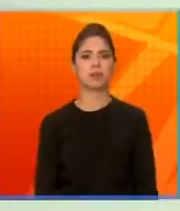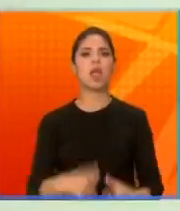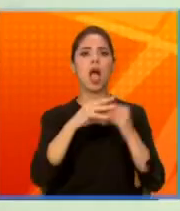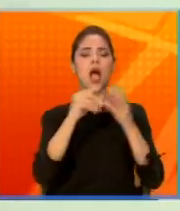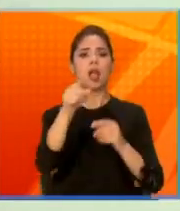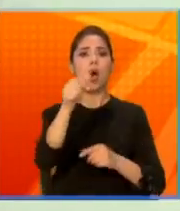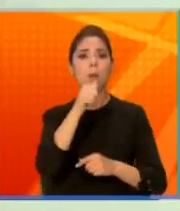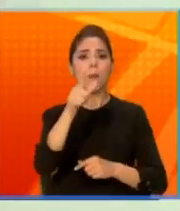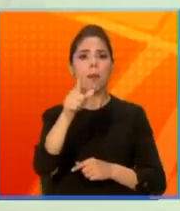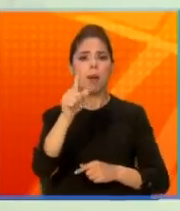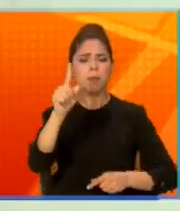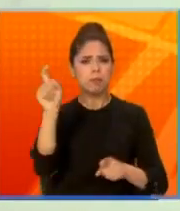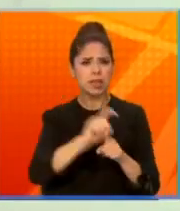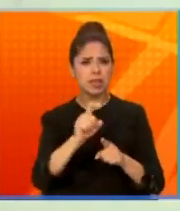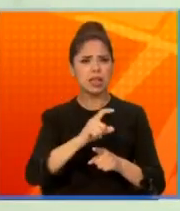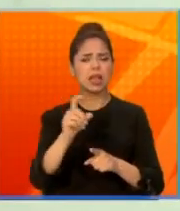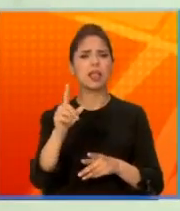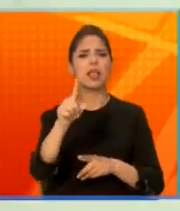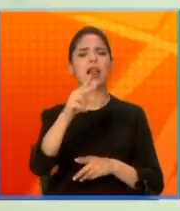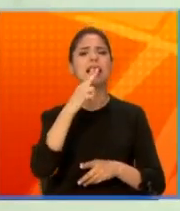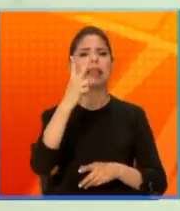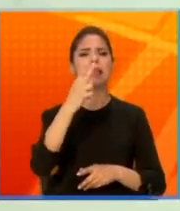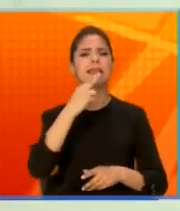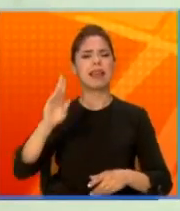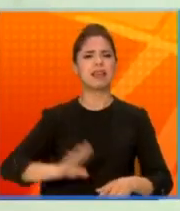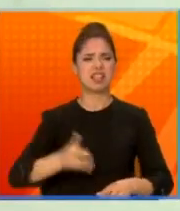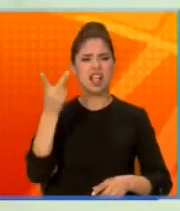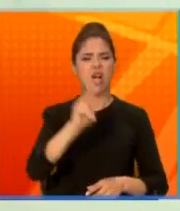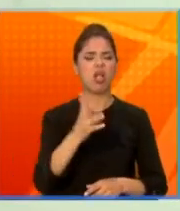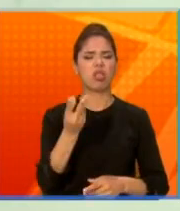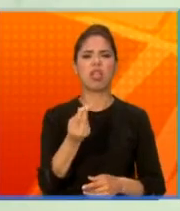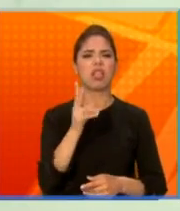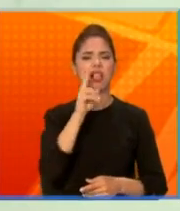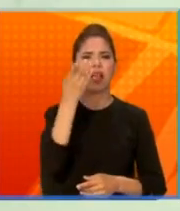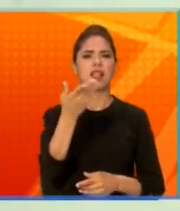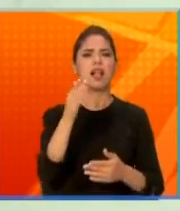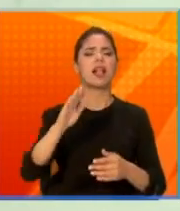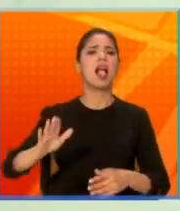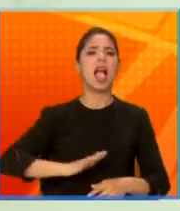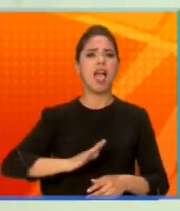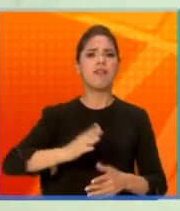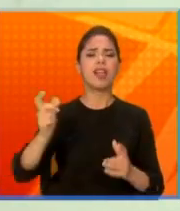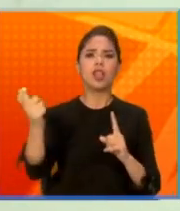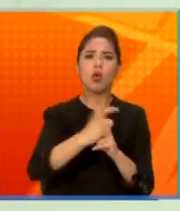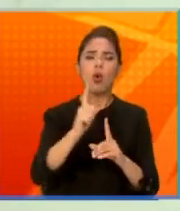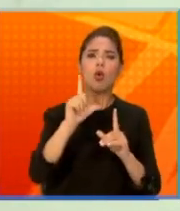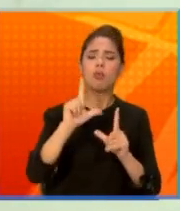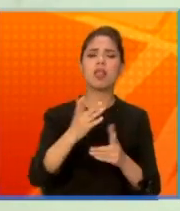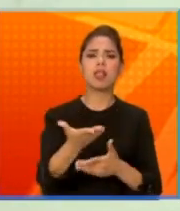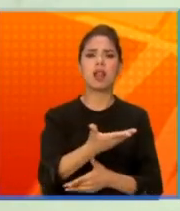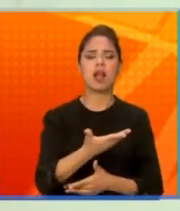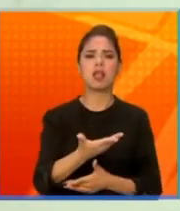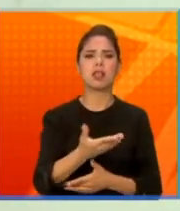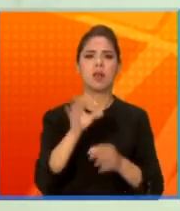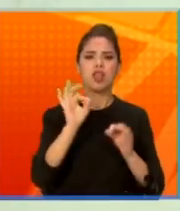bu Adanalı Baba bir anlık öfke iki kızını birden kurban etti Ne yazık ki evlatlarını koruyup kollaması kanat gelmesi